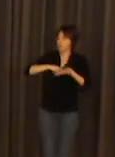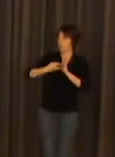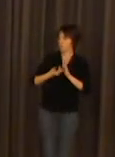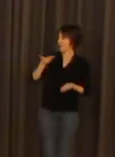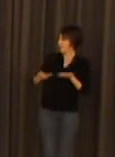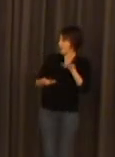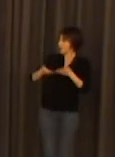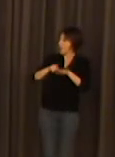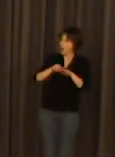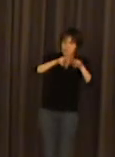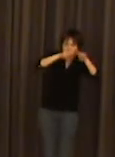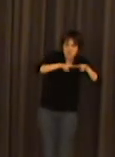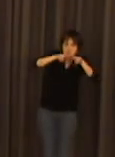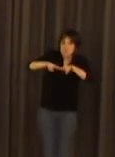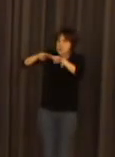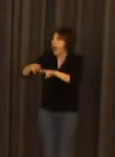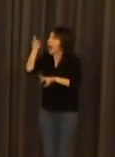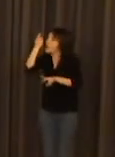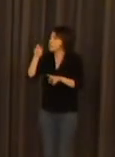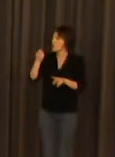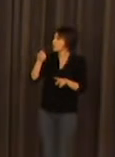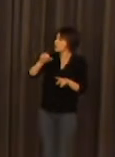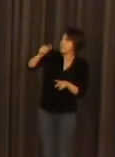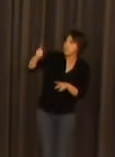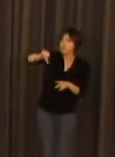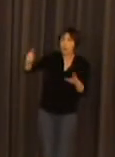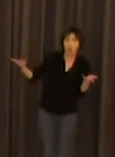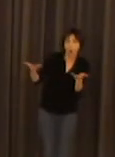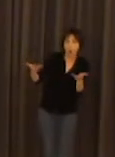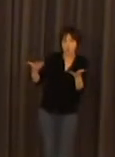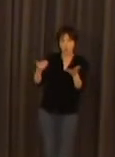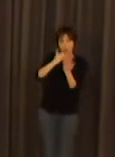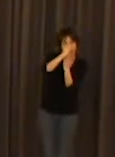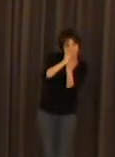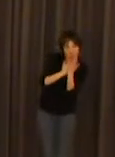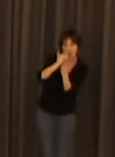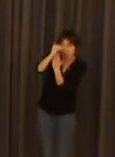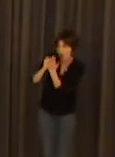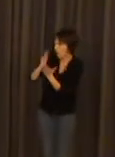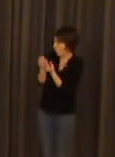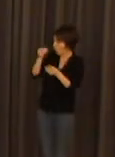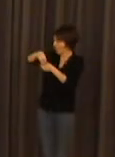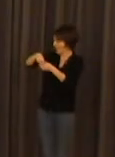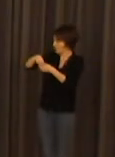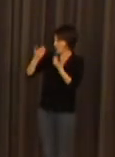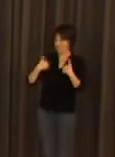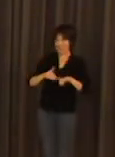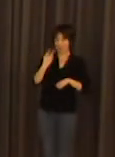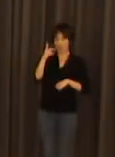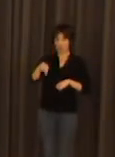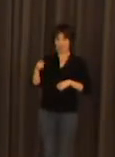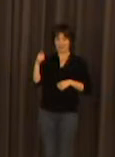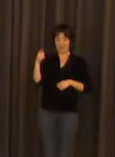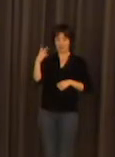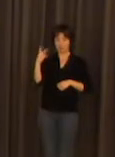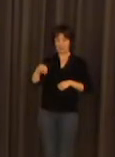aquest enfocament. Vam començar a treballar i a posar les bases el 2017 i el